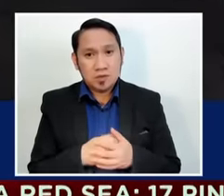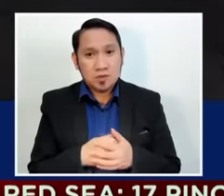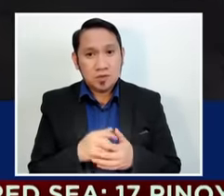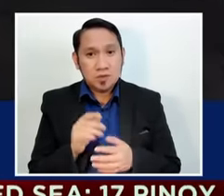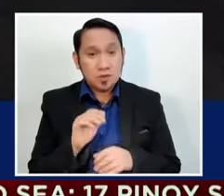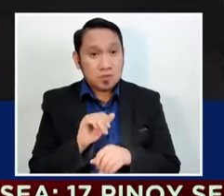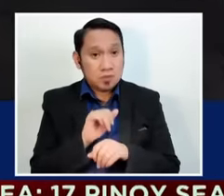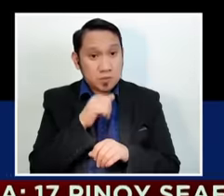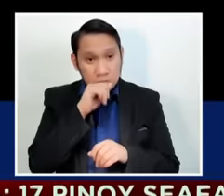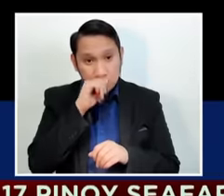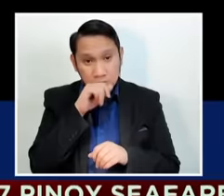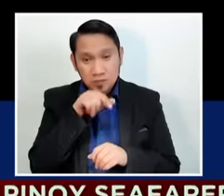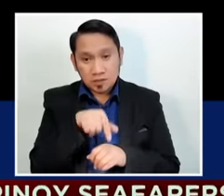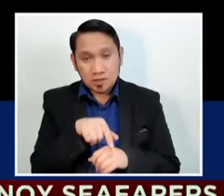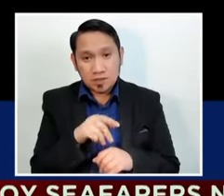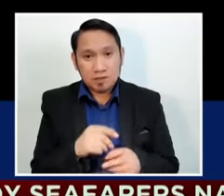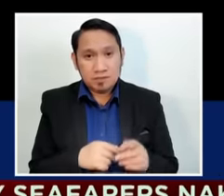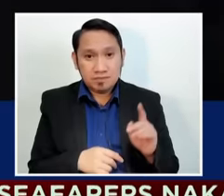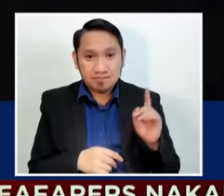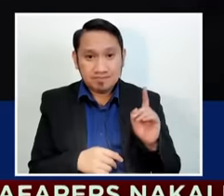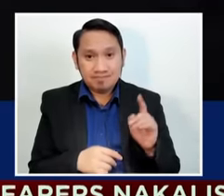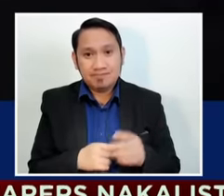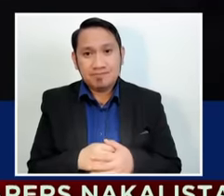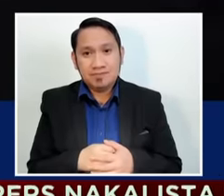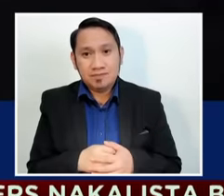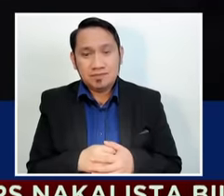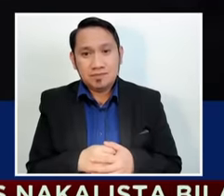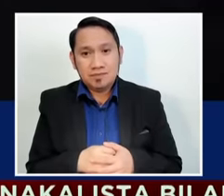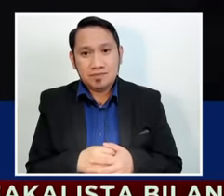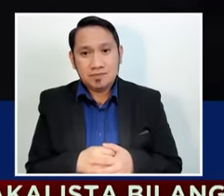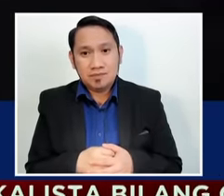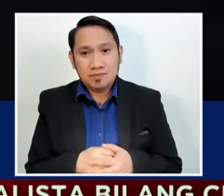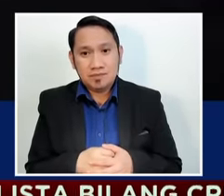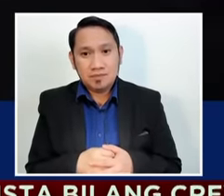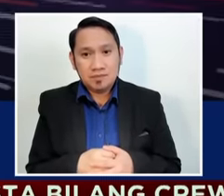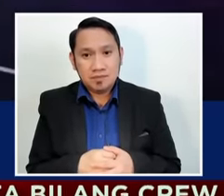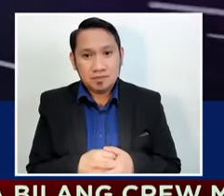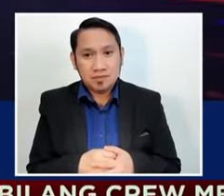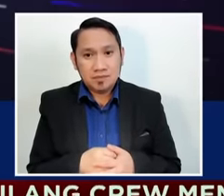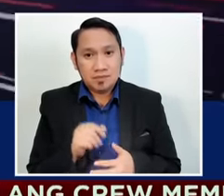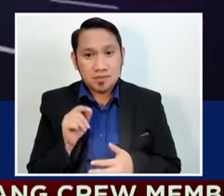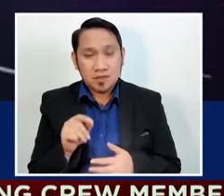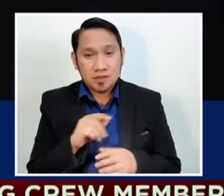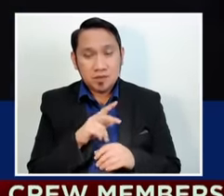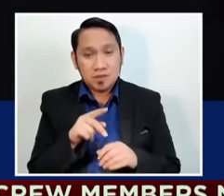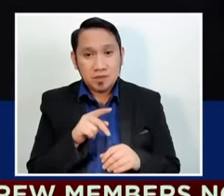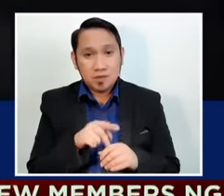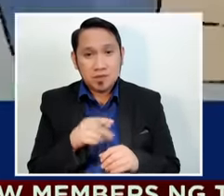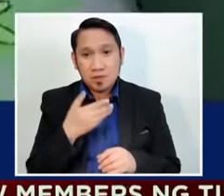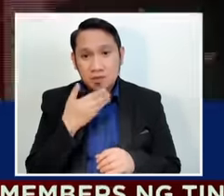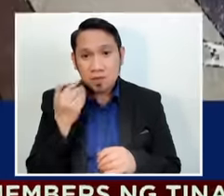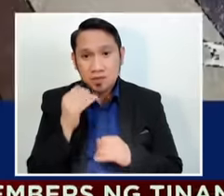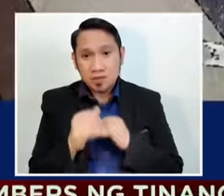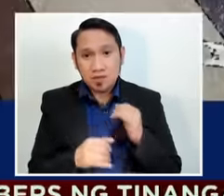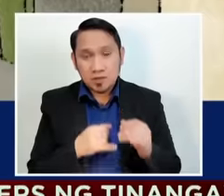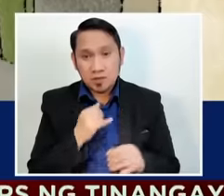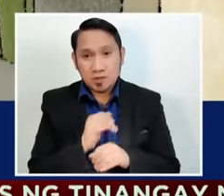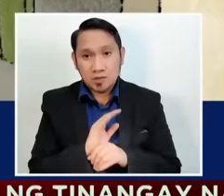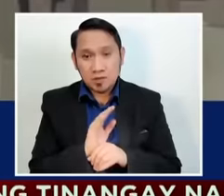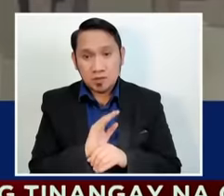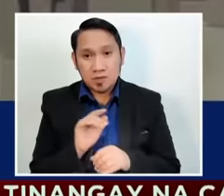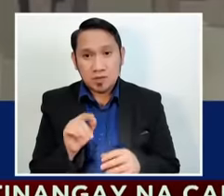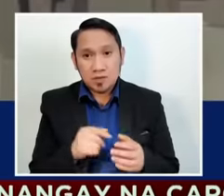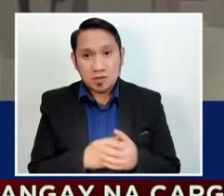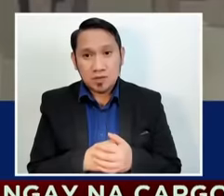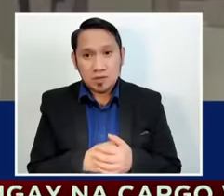animated feature film na Itima Pukpukaw, o The Missing, na pambato ng Pilipinas sa Best International Feature category